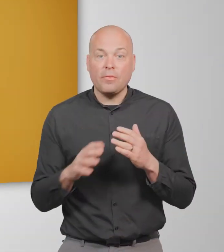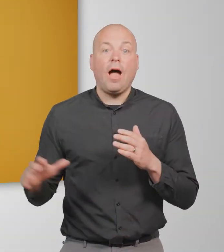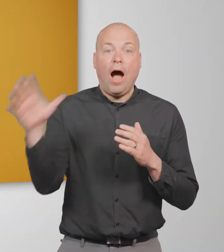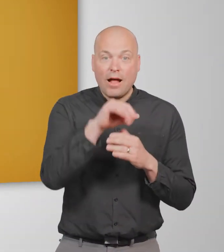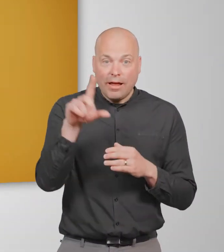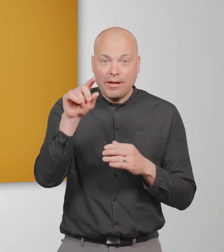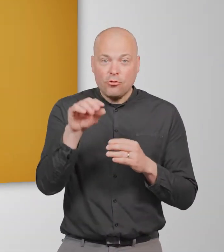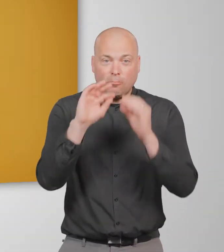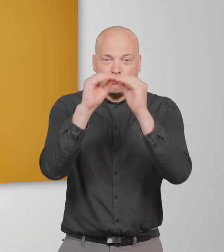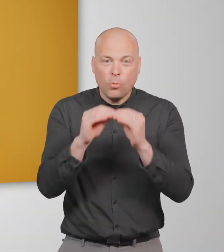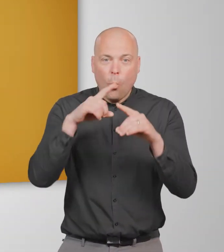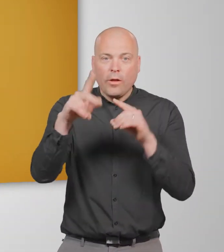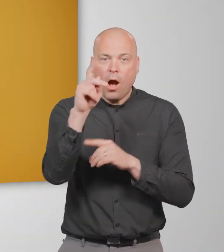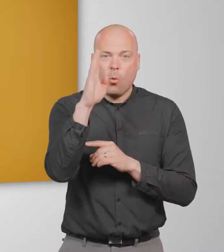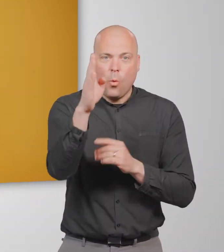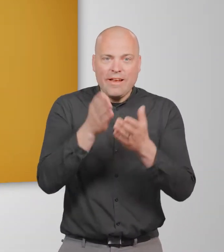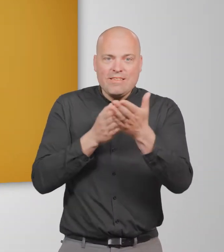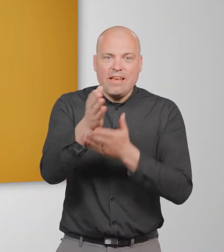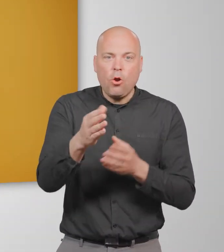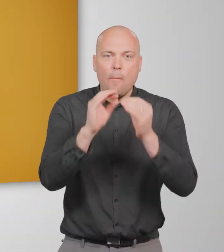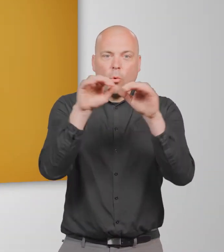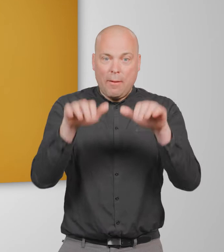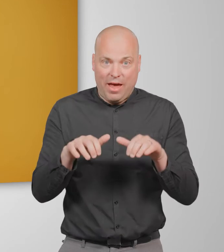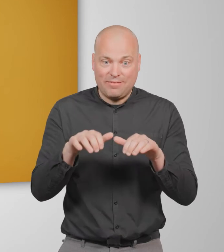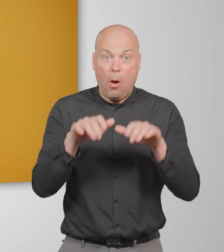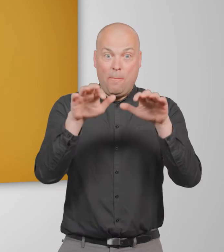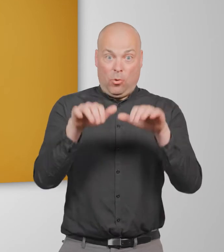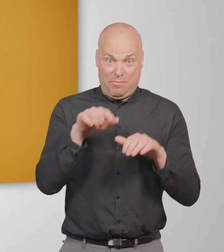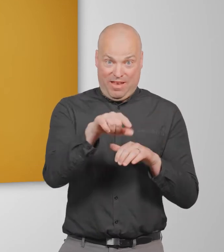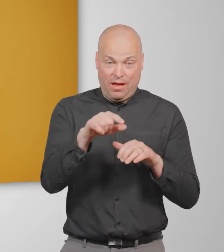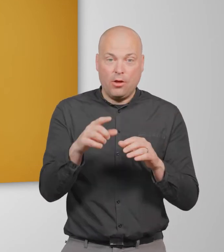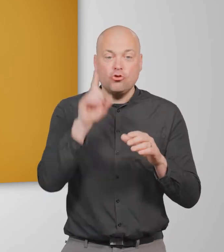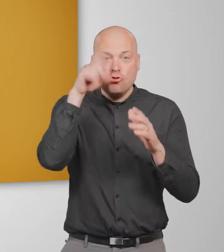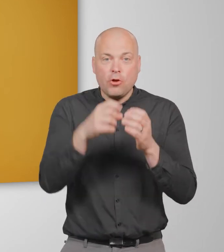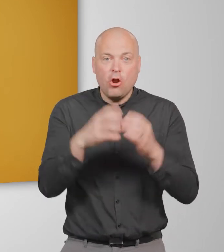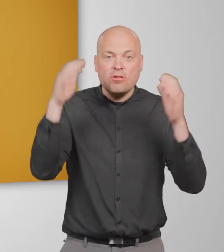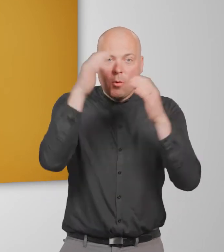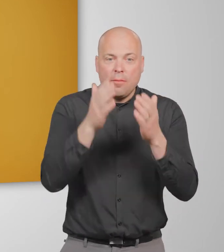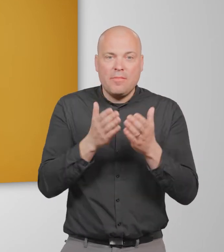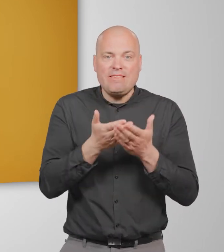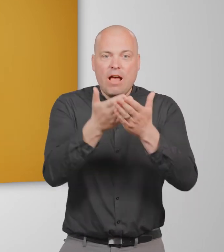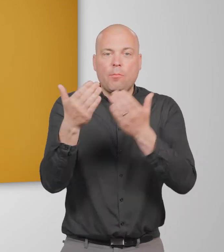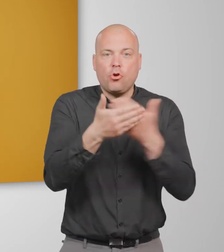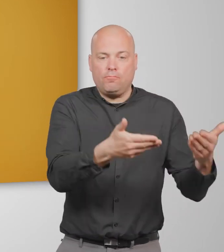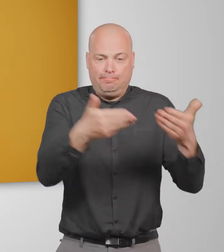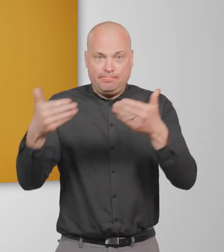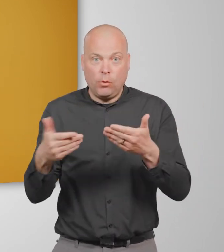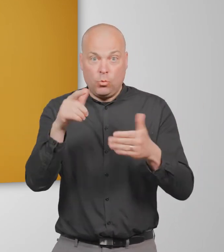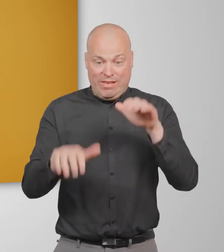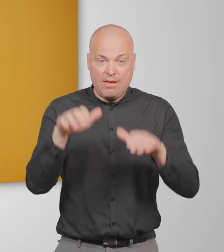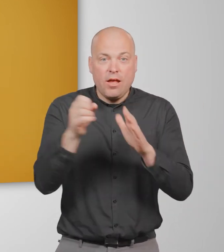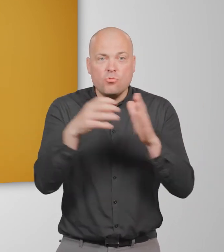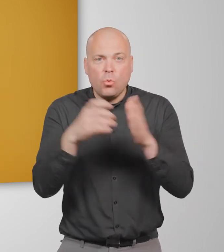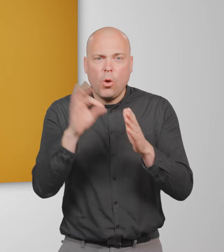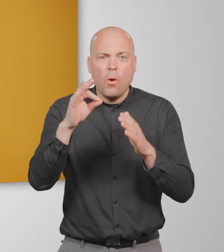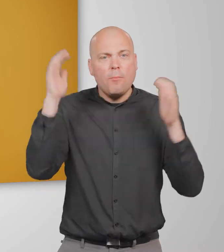Allt digitalt är uppbyggt av kod genom programmering. Programmering handlar om att lösa problem med hjälp av en dator. Du skriver instruktioner